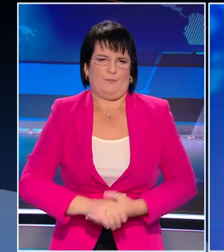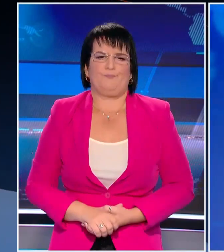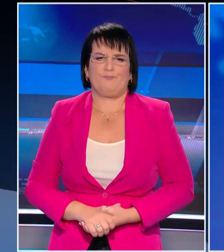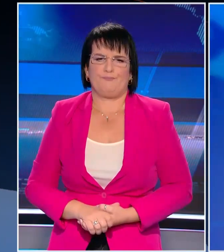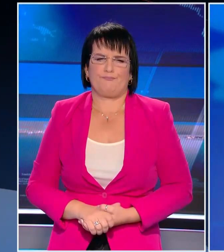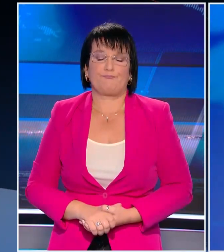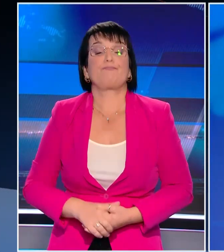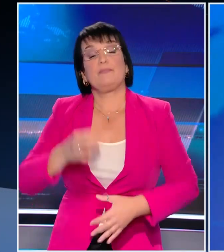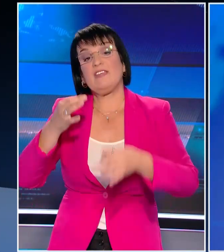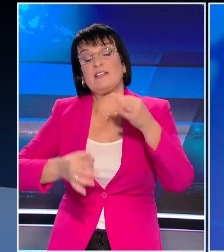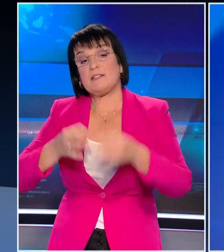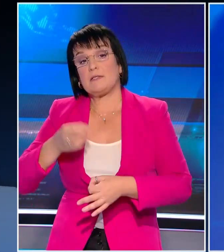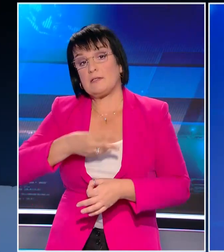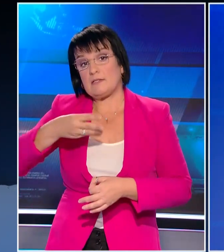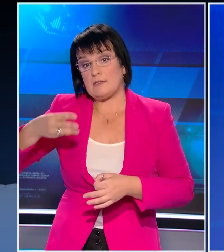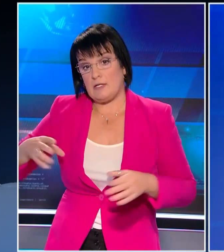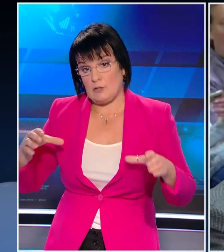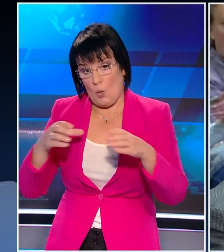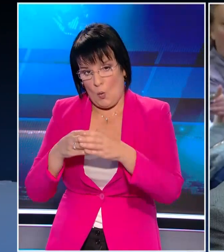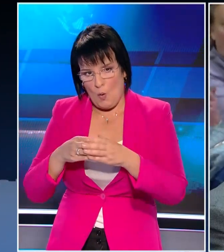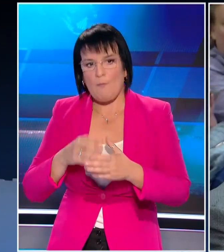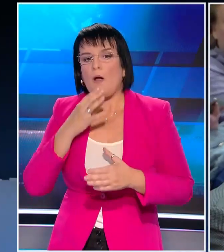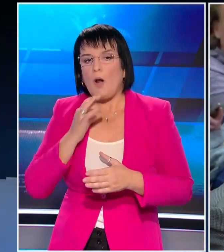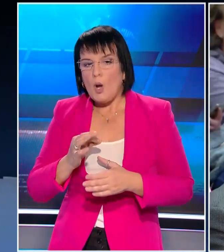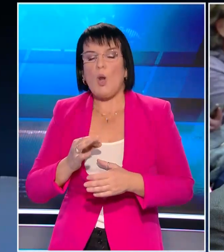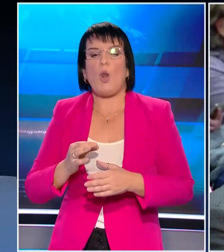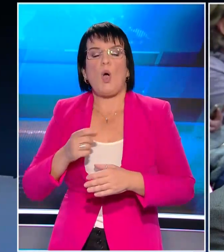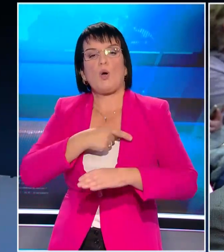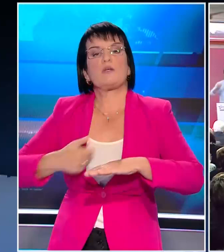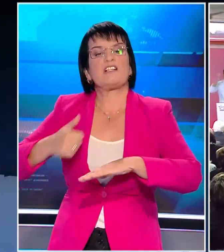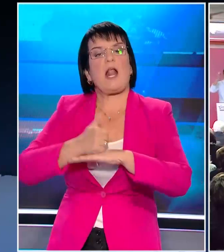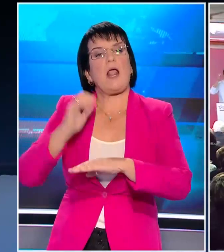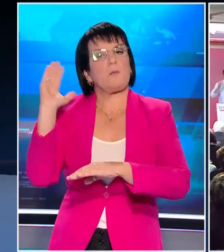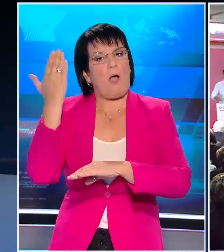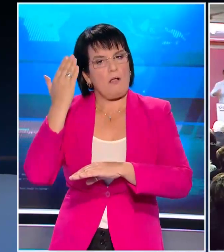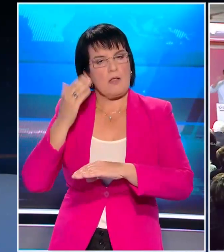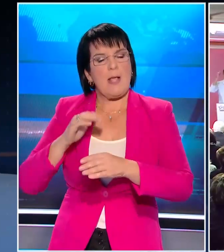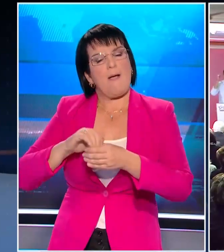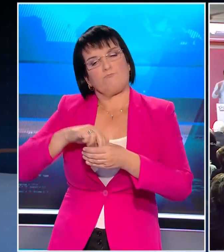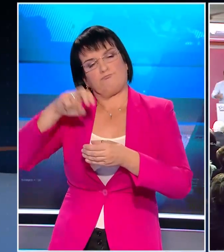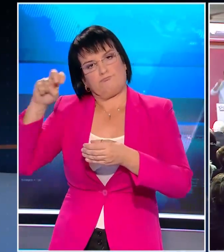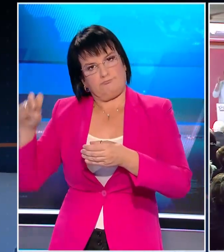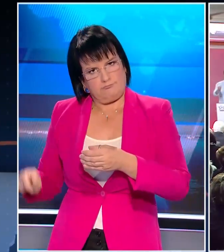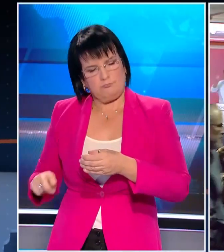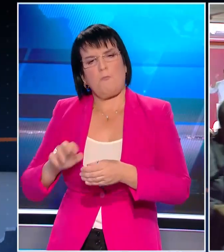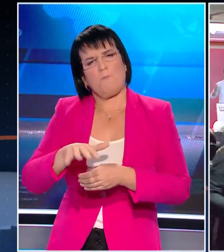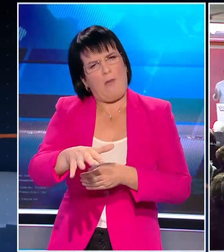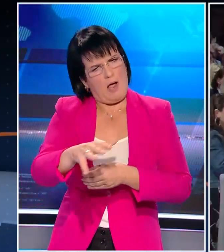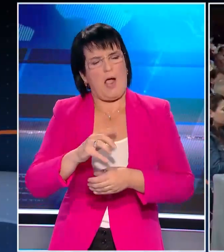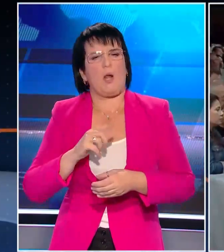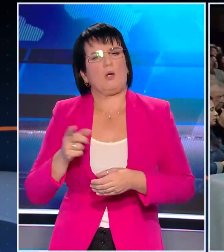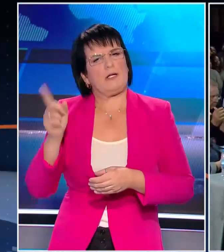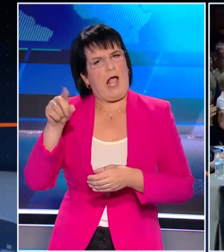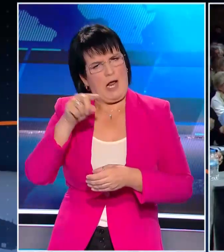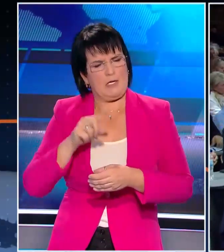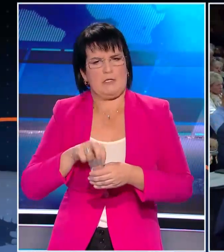Πυρετός διαβδουλεύσεων επικρατεί στο ΣΥΡΙΖΑ μετά την ομαδική αποχώρηση της ομπρέλας και την πιθανή αποχώρηση και άλλων στελεχών ως